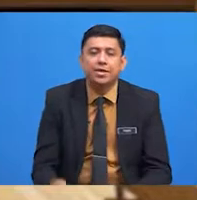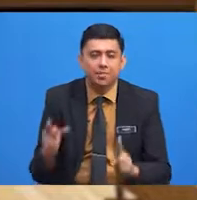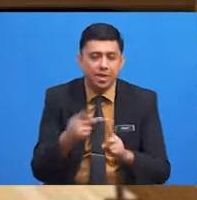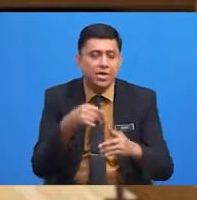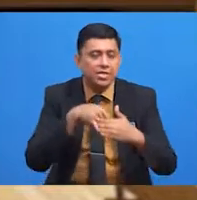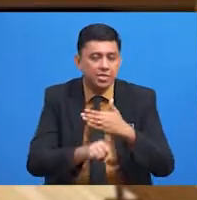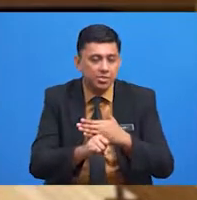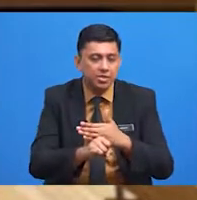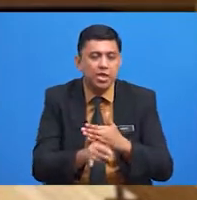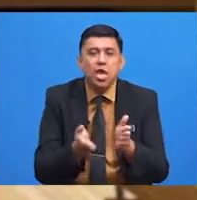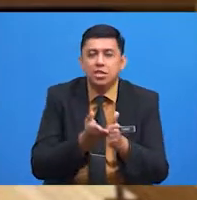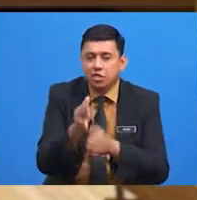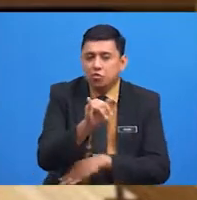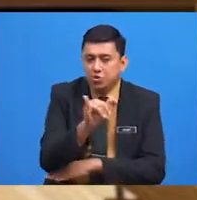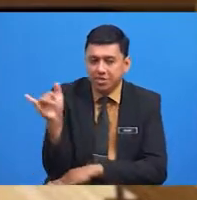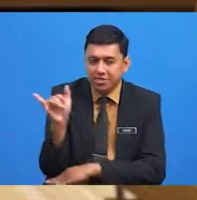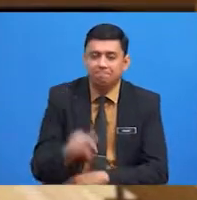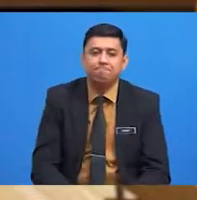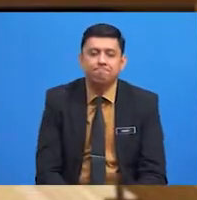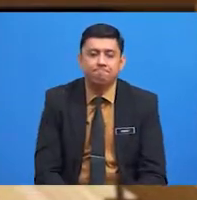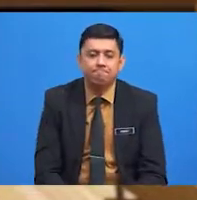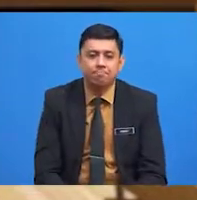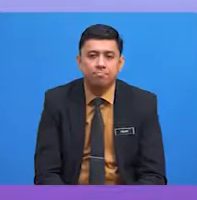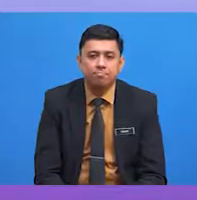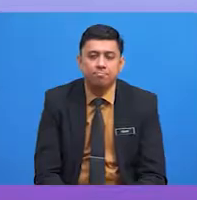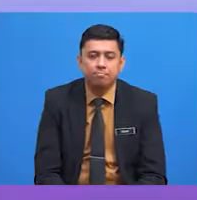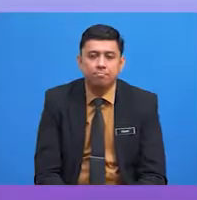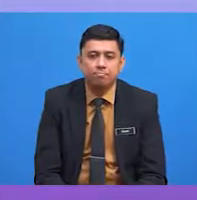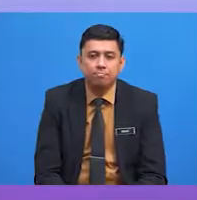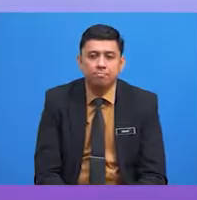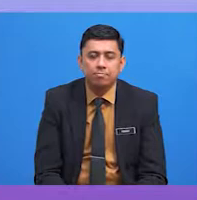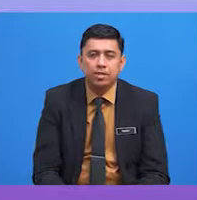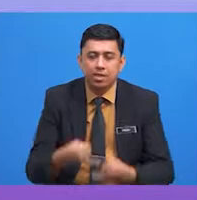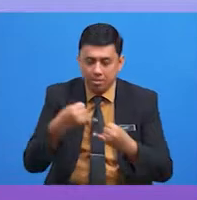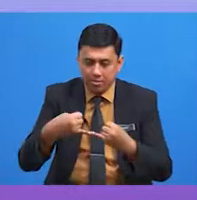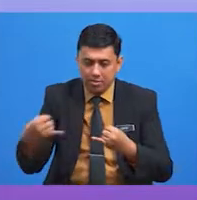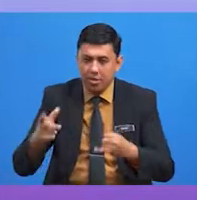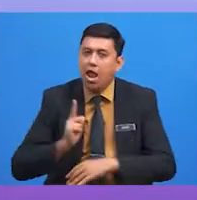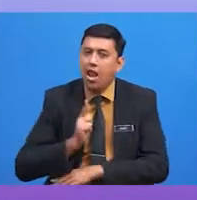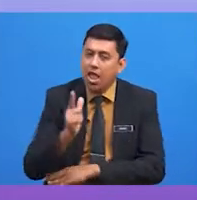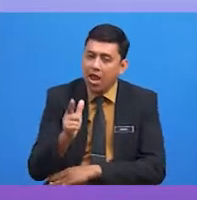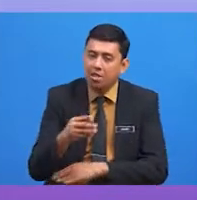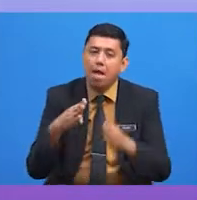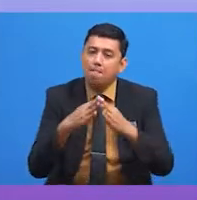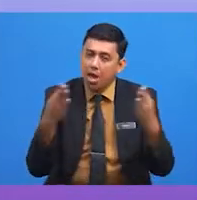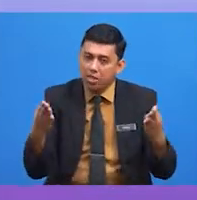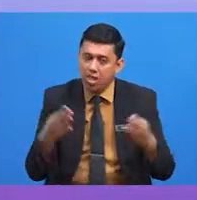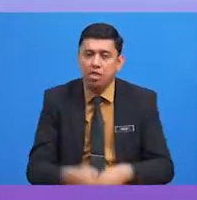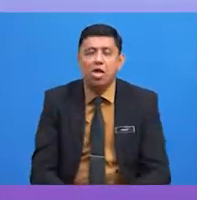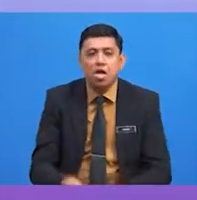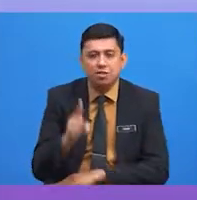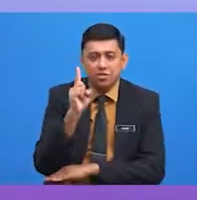isi seterusnya. C. Jenis-jenis laras bahasa.